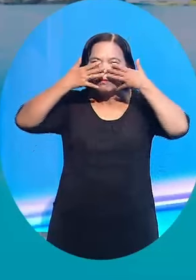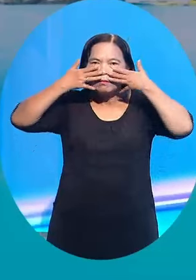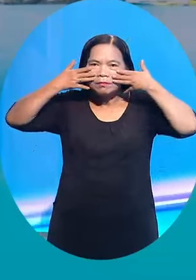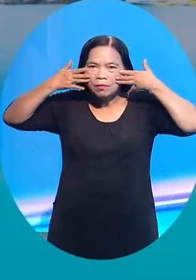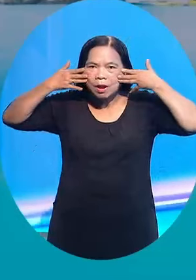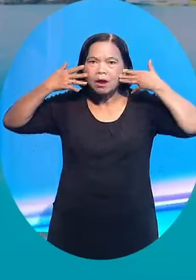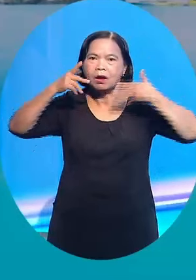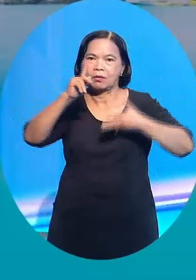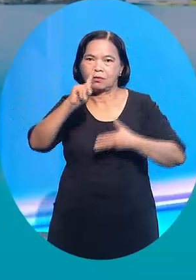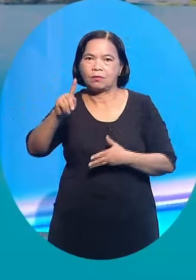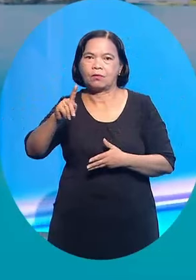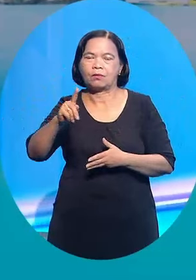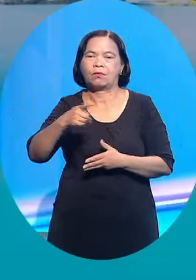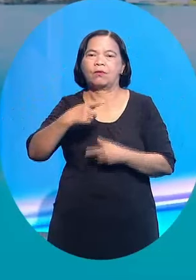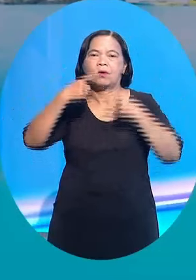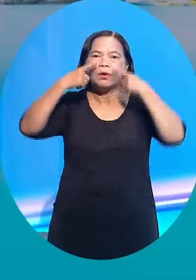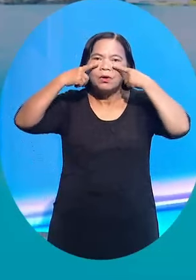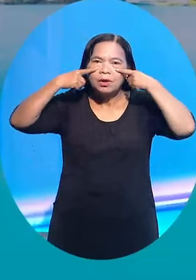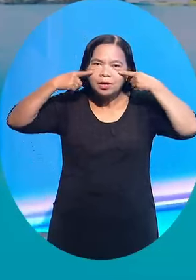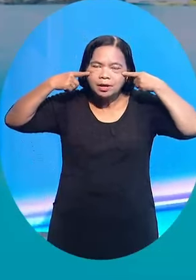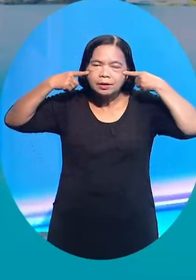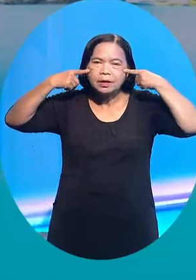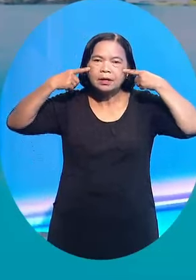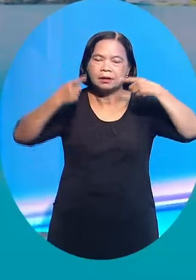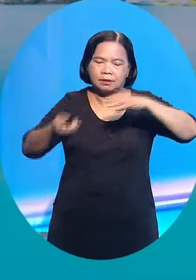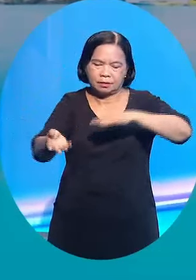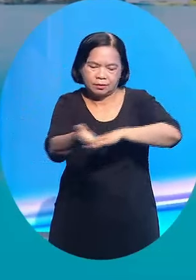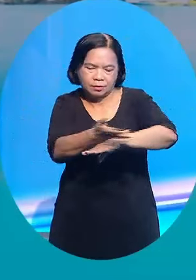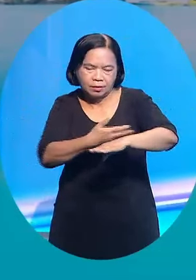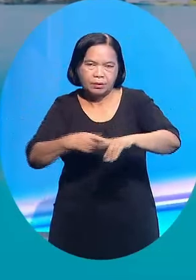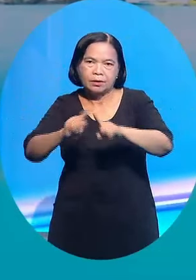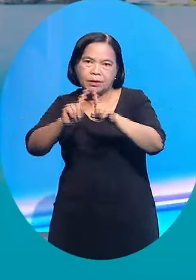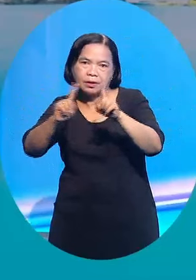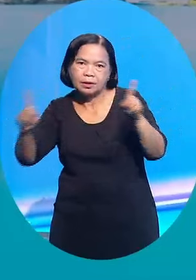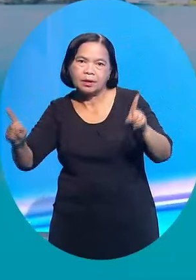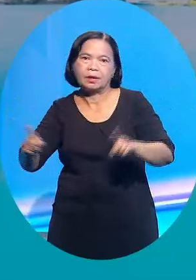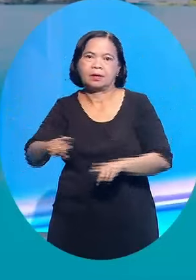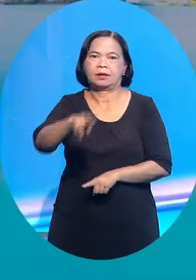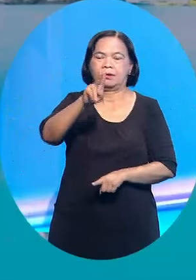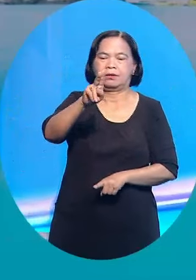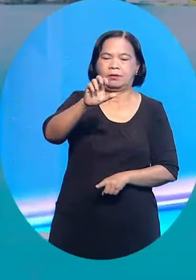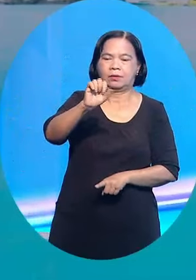Kuwait, Oman, Iraq, Algeria và các tiểu vương quốc Ả Rập Thống Nhất UAE đồng loạt đưa ra những động thái tương tự.